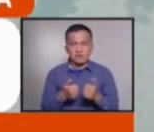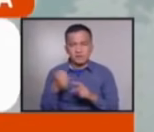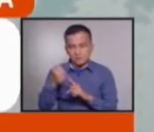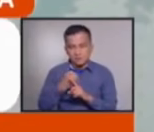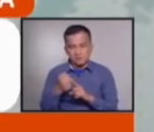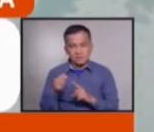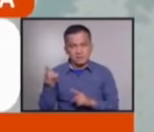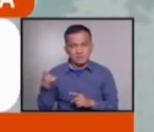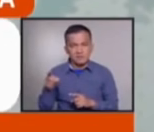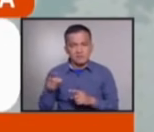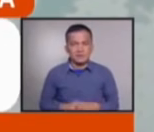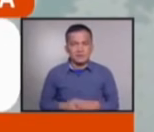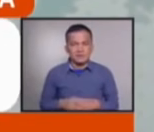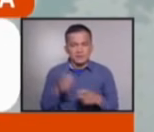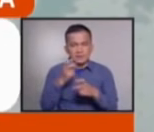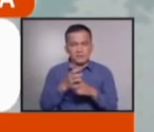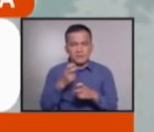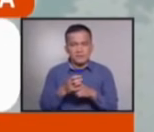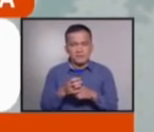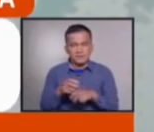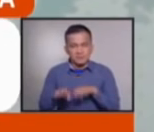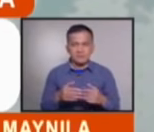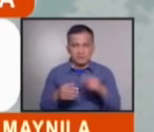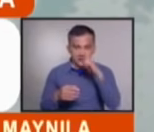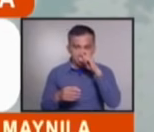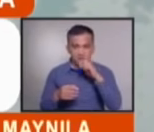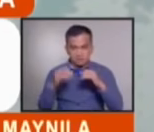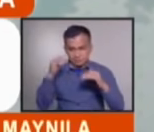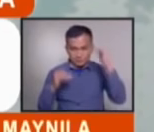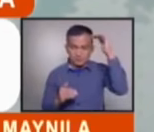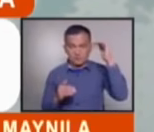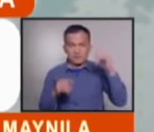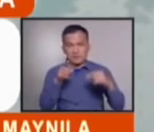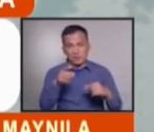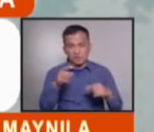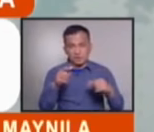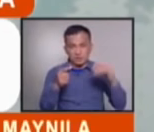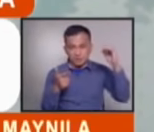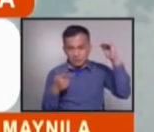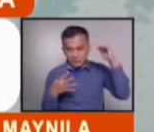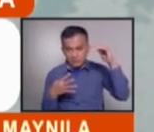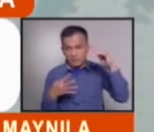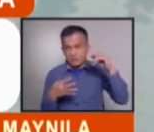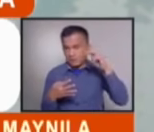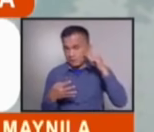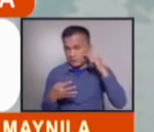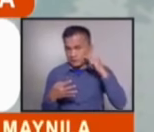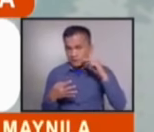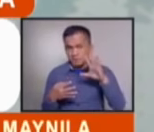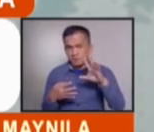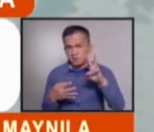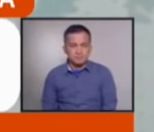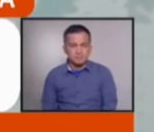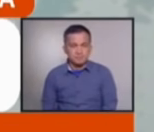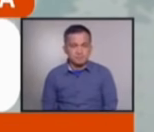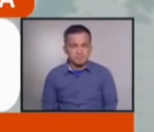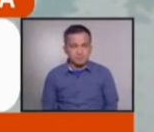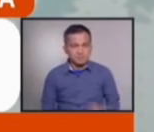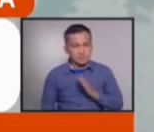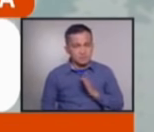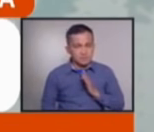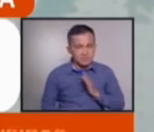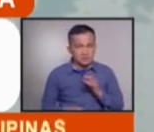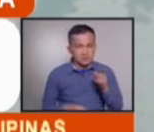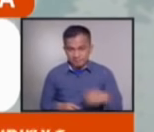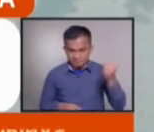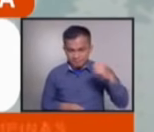ito? Disabled nga, hirap nga makalakad. Ikaw ay 24, tama? At itong si Ninita ay 52. Ba't mo siya nagustuhan? Mabait po siya,